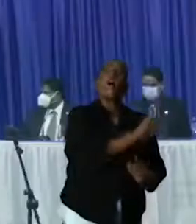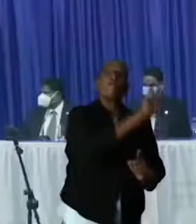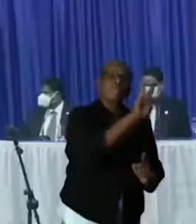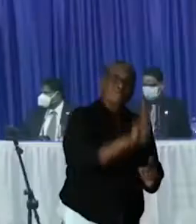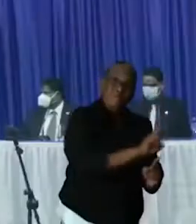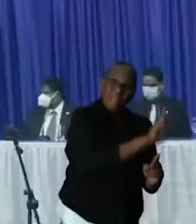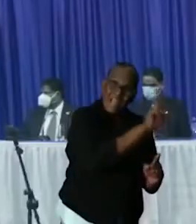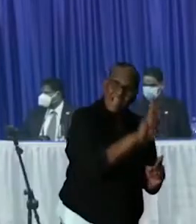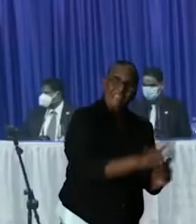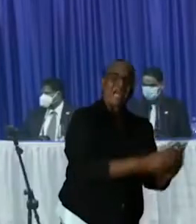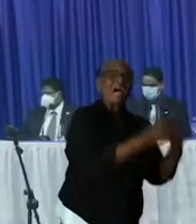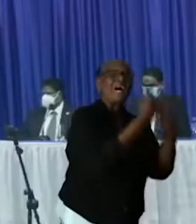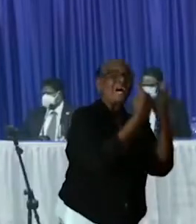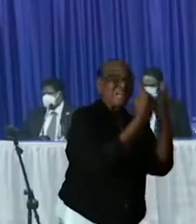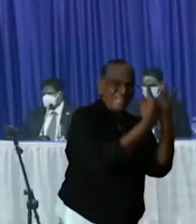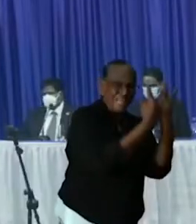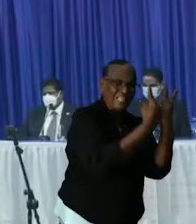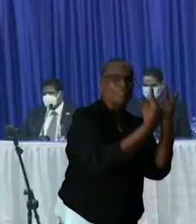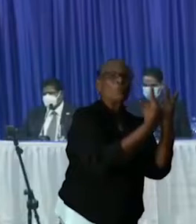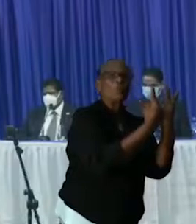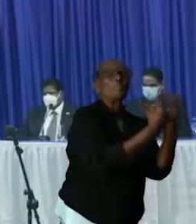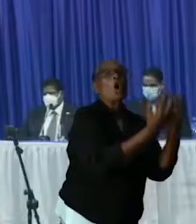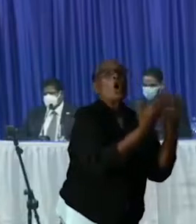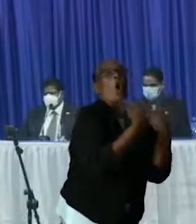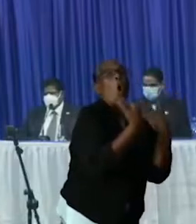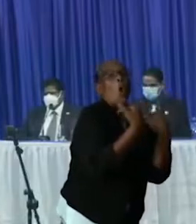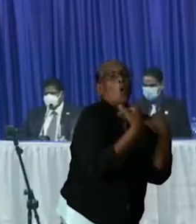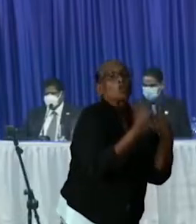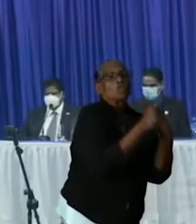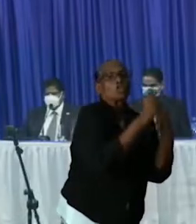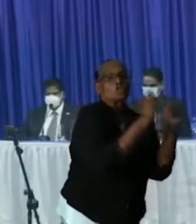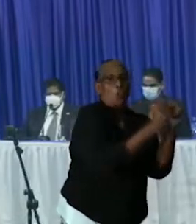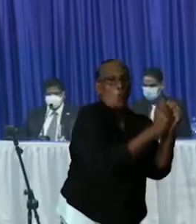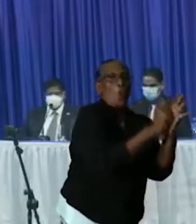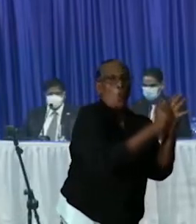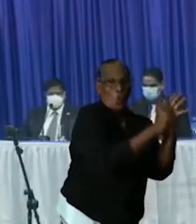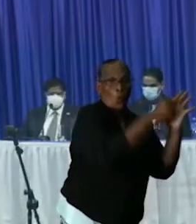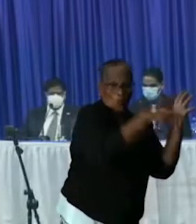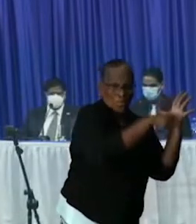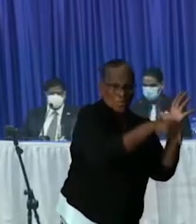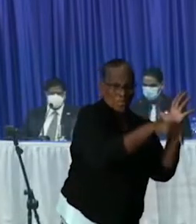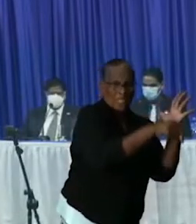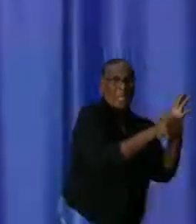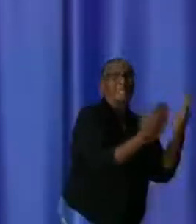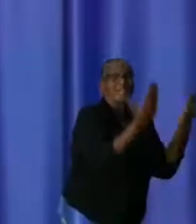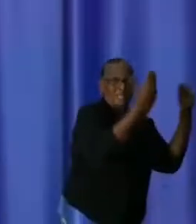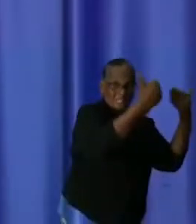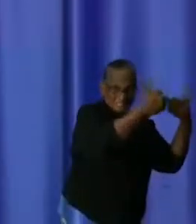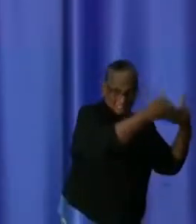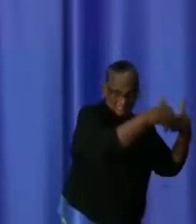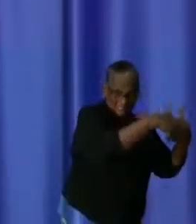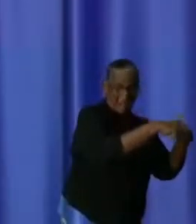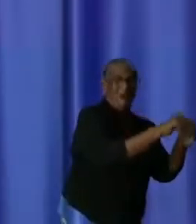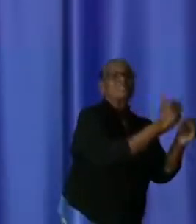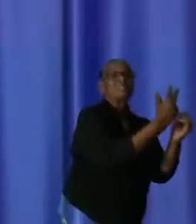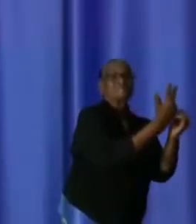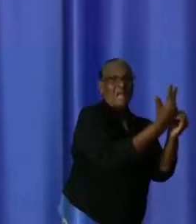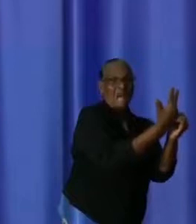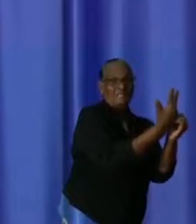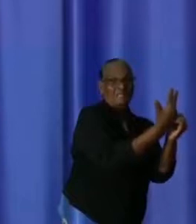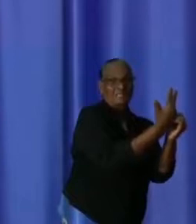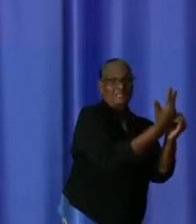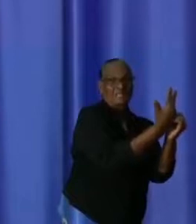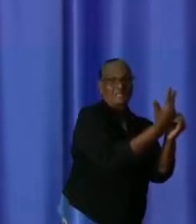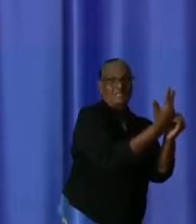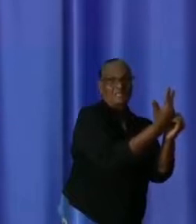21 augustus a weekend de konde dat vanaf Aichuru aneti a totaal lockdown o vinden plaats